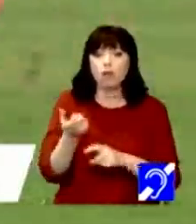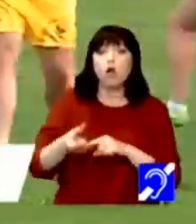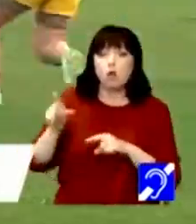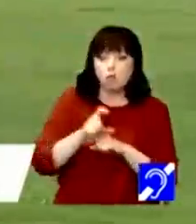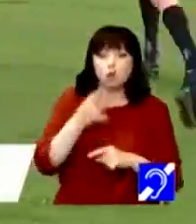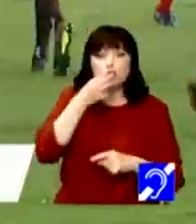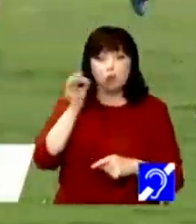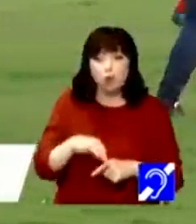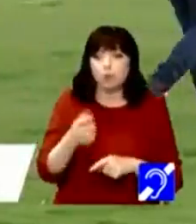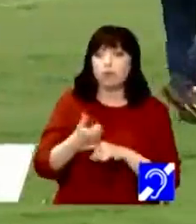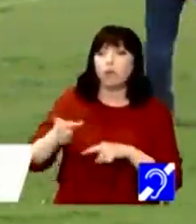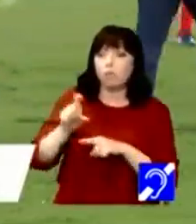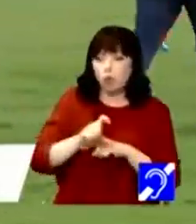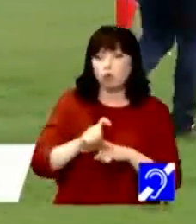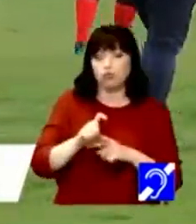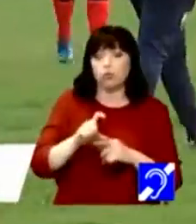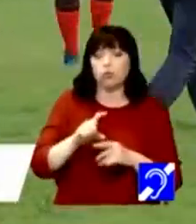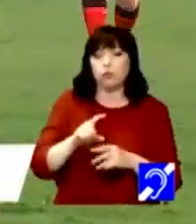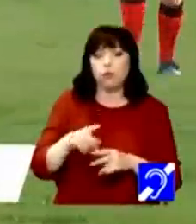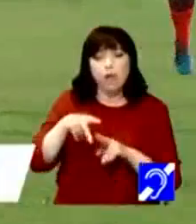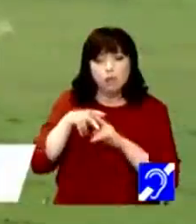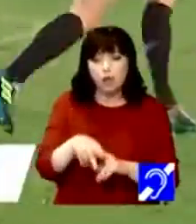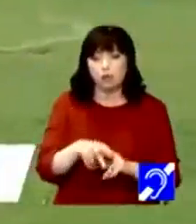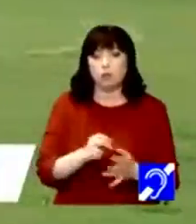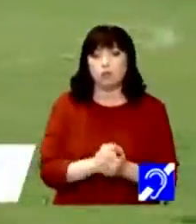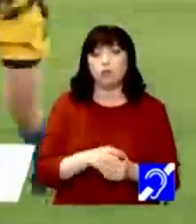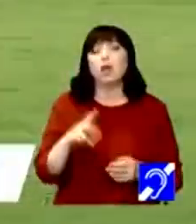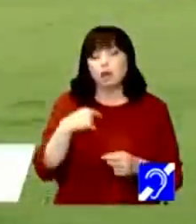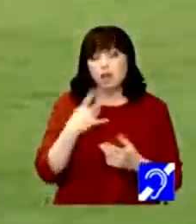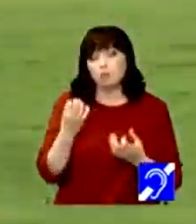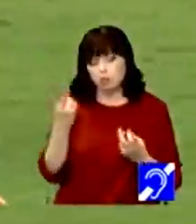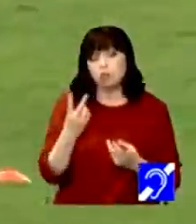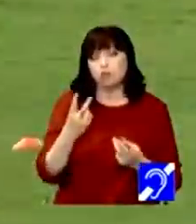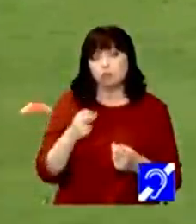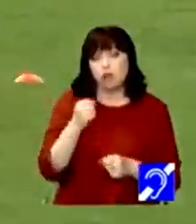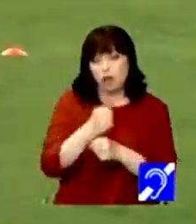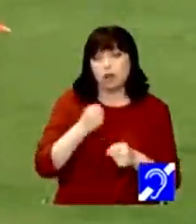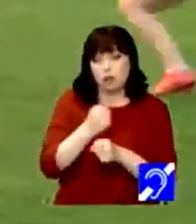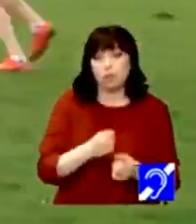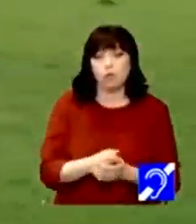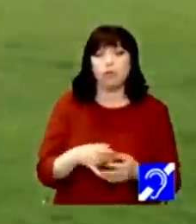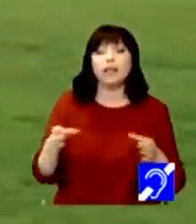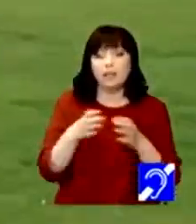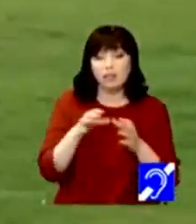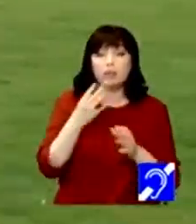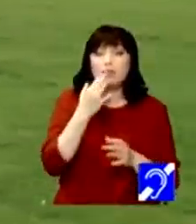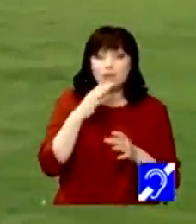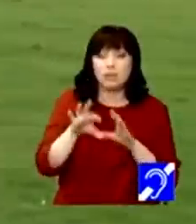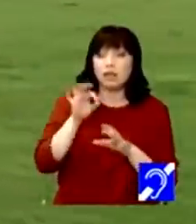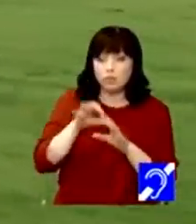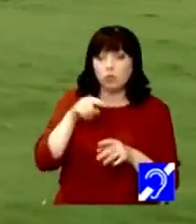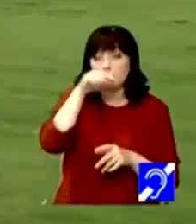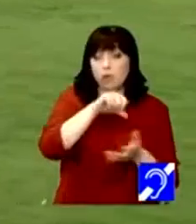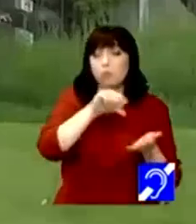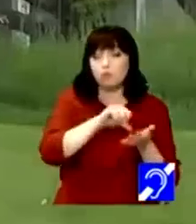evident, ne dorim să creștem și campionatul de acasă, însă mai avem de muncit. În Liga Națională de Rugby a României evoluează în